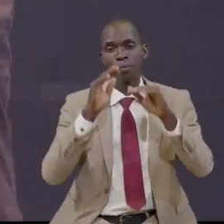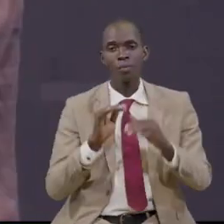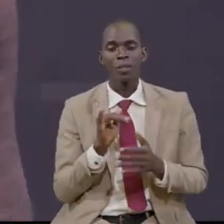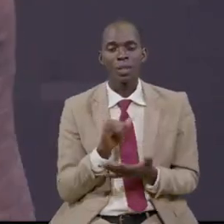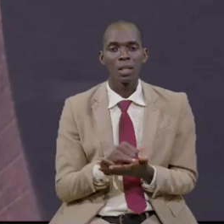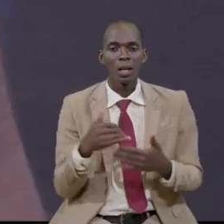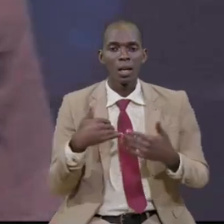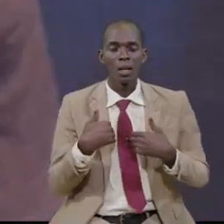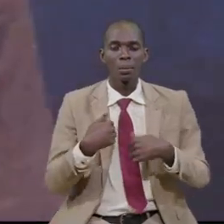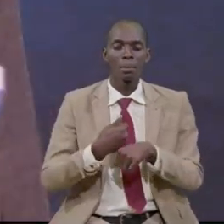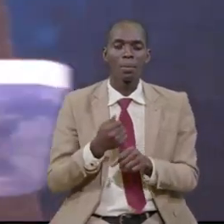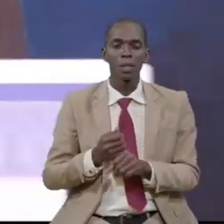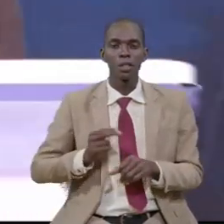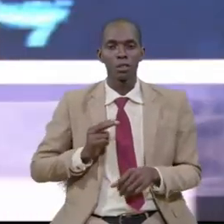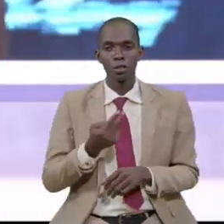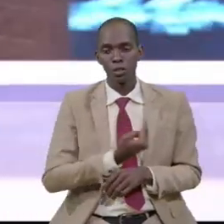qui